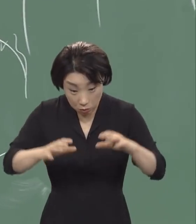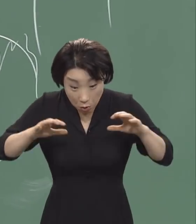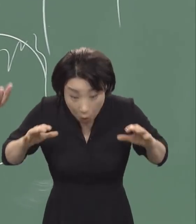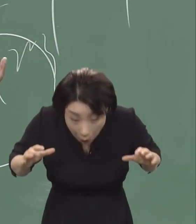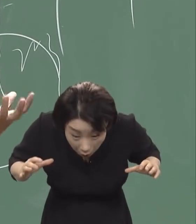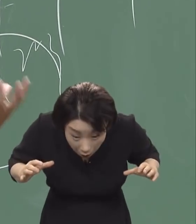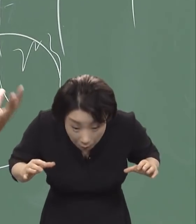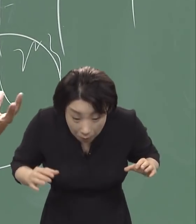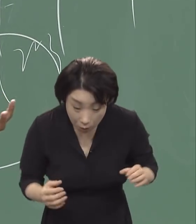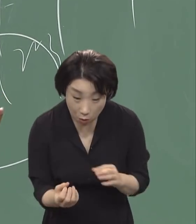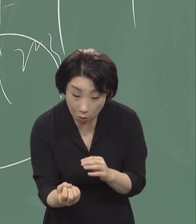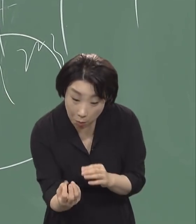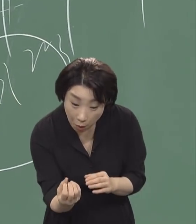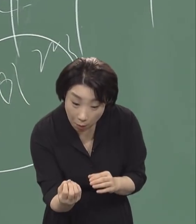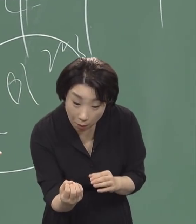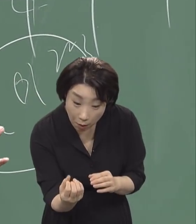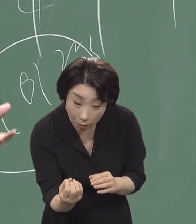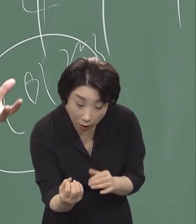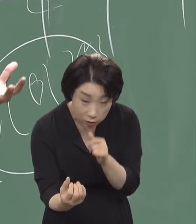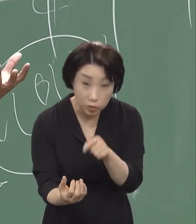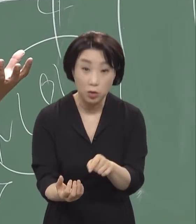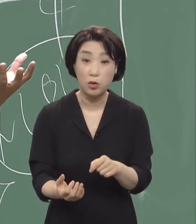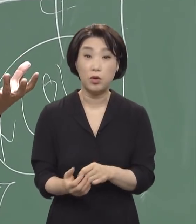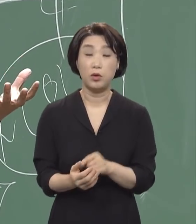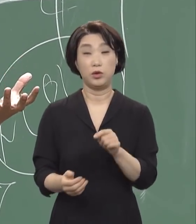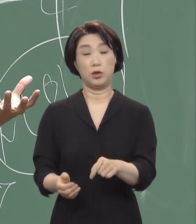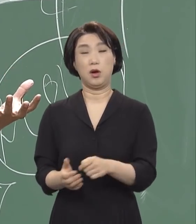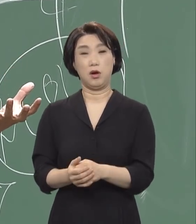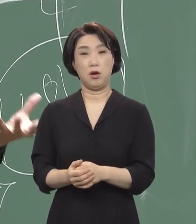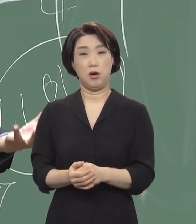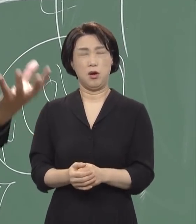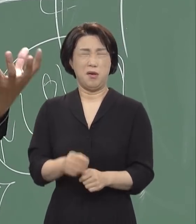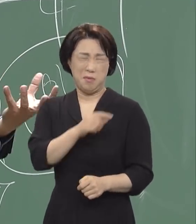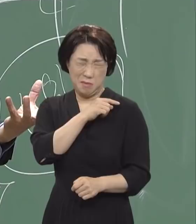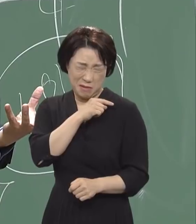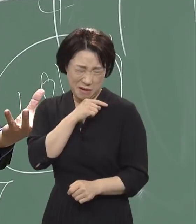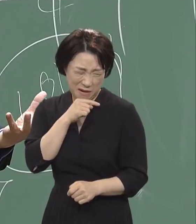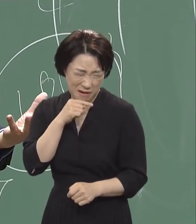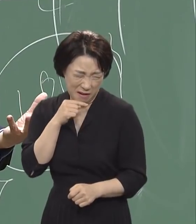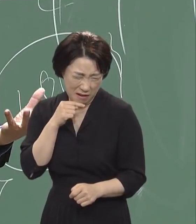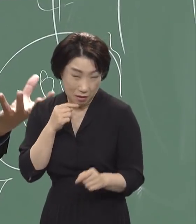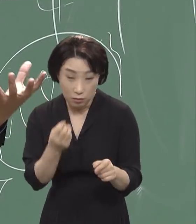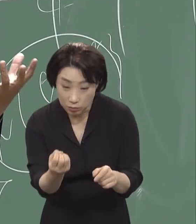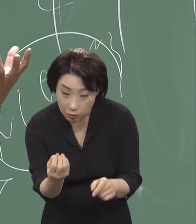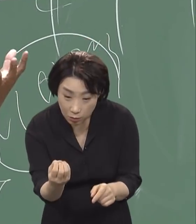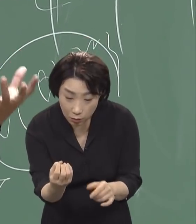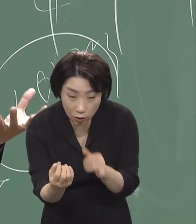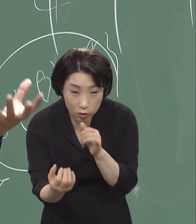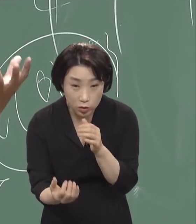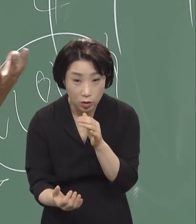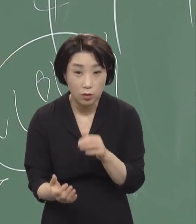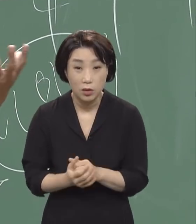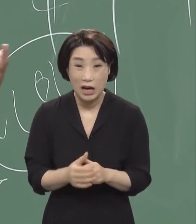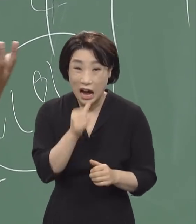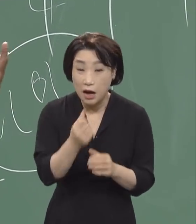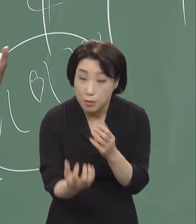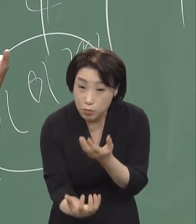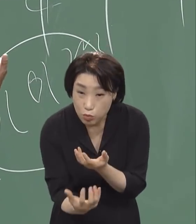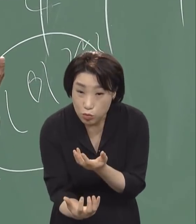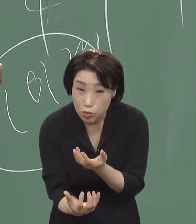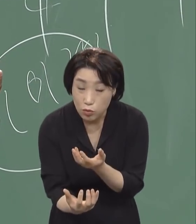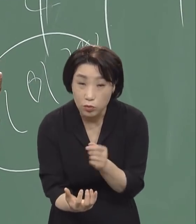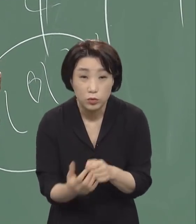뽀글뽀글 끓는데 이게 빨간하게 끓는데 샘물인지 그냥 물인지를